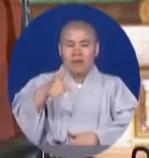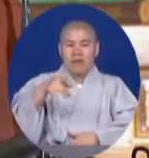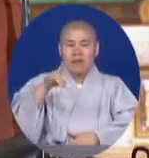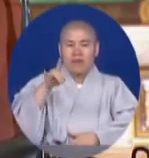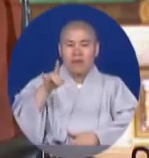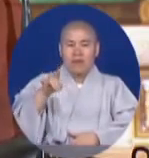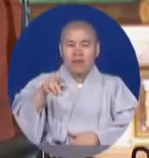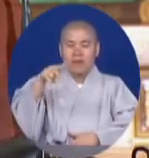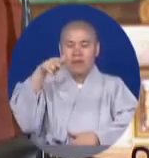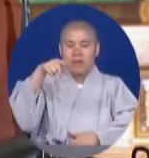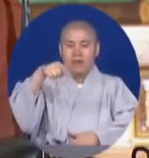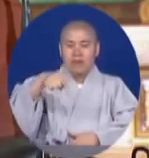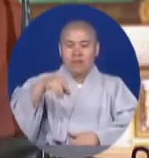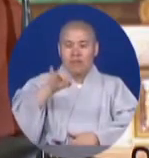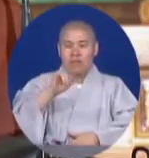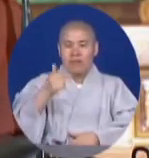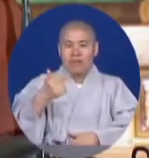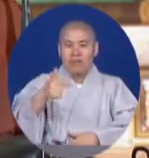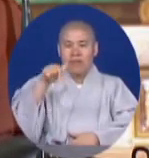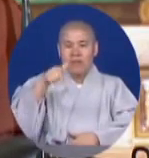일개